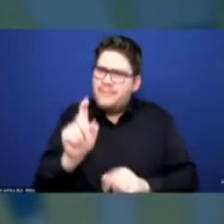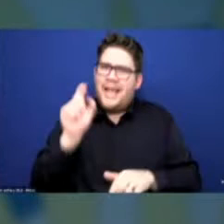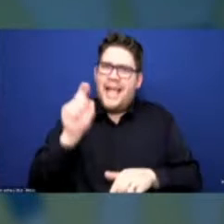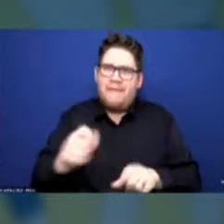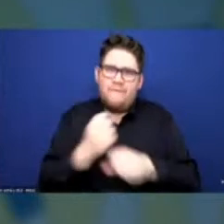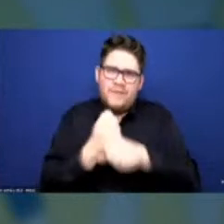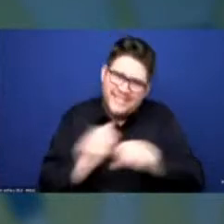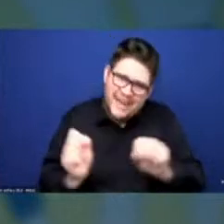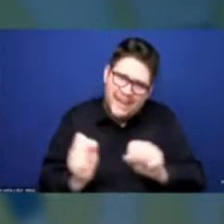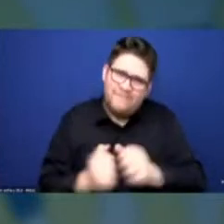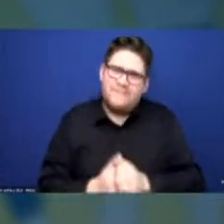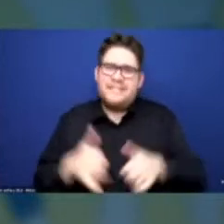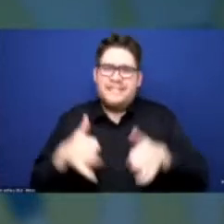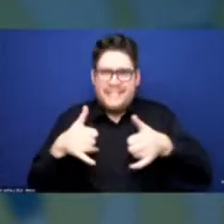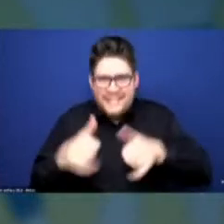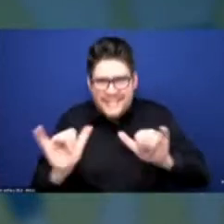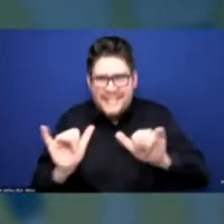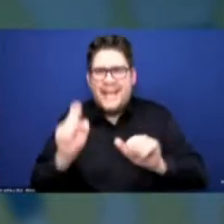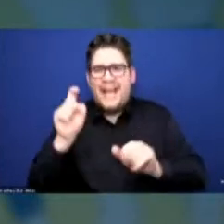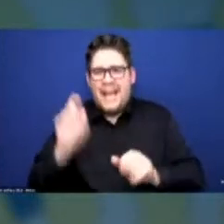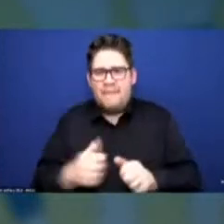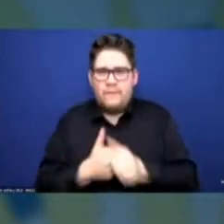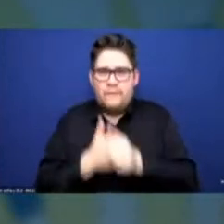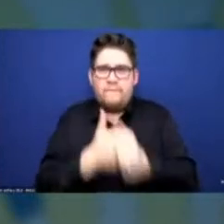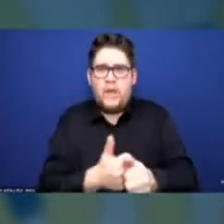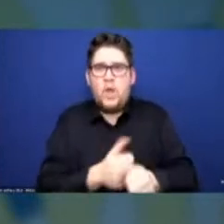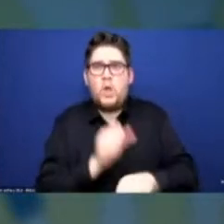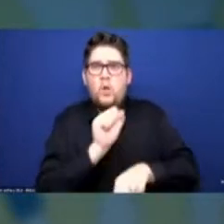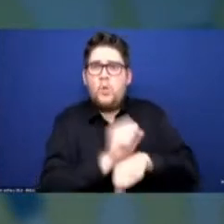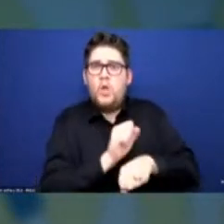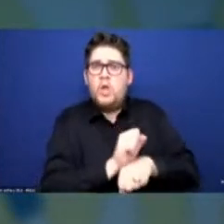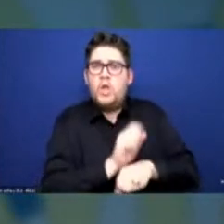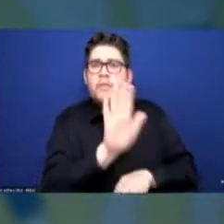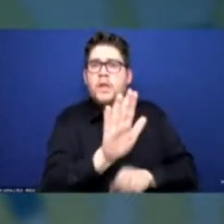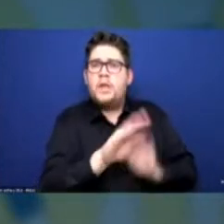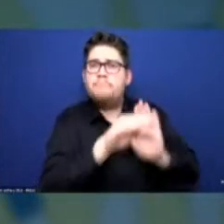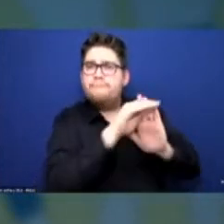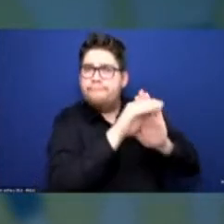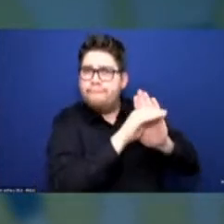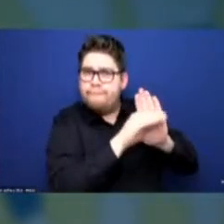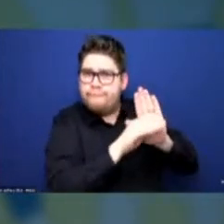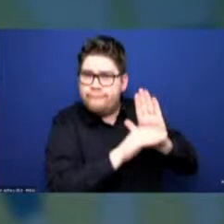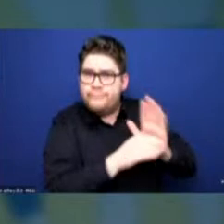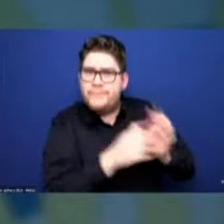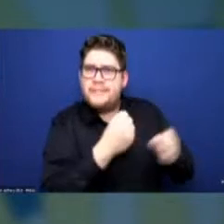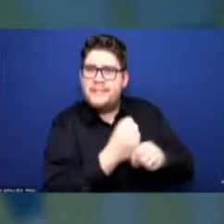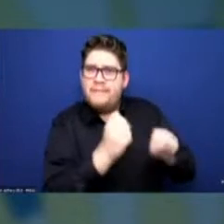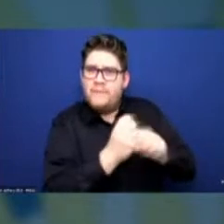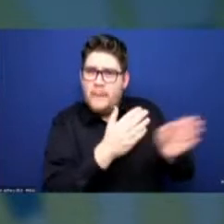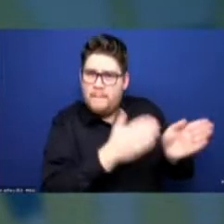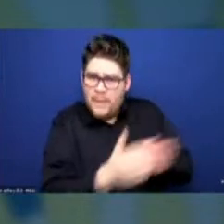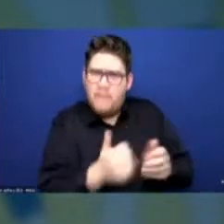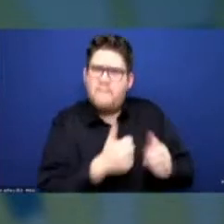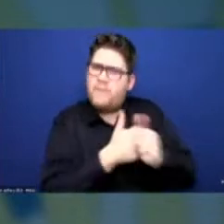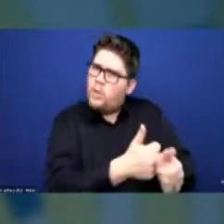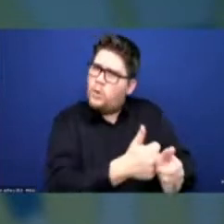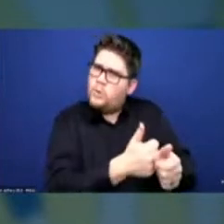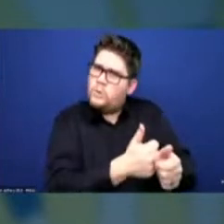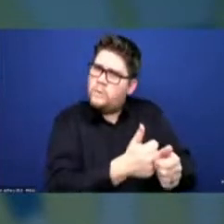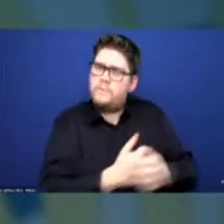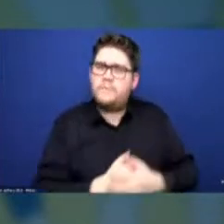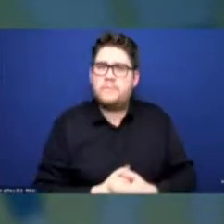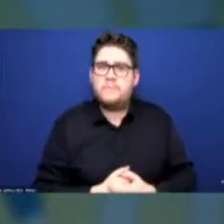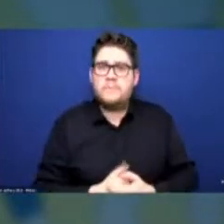作的 workplaces. 还是因为 And we 社 are 交要需 focusing 要 on 的 those 我们一 workplaces 定要 where there 安 has 全 been 一 transmission, 定要考虑到安 where 全 those COVID safety plans